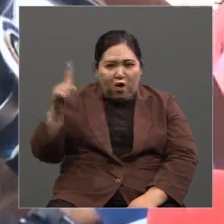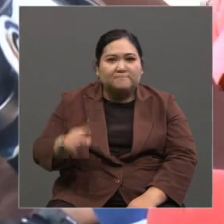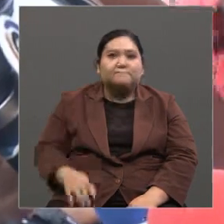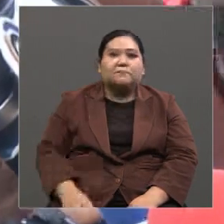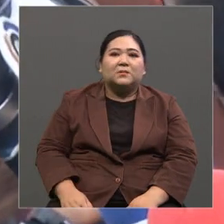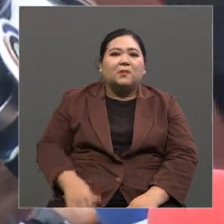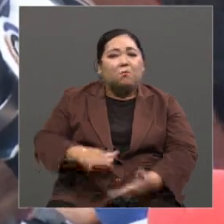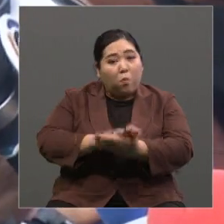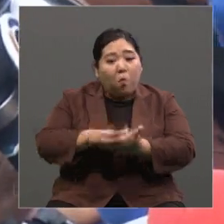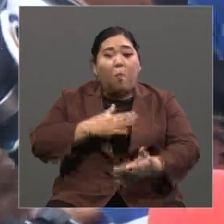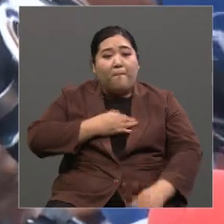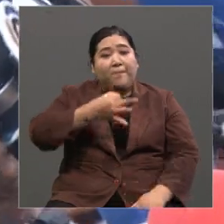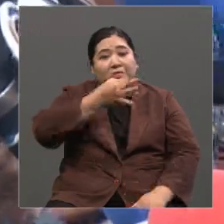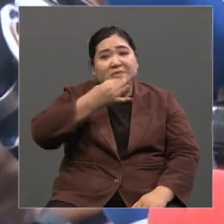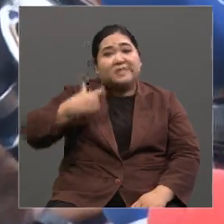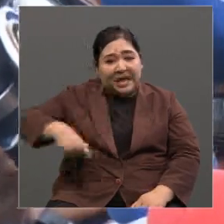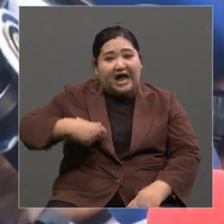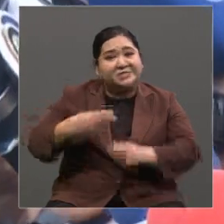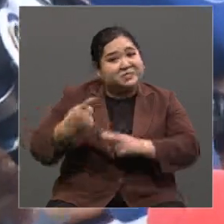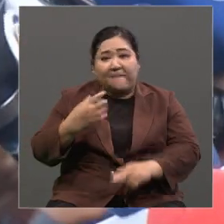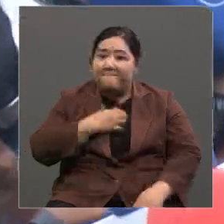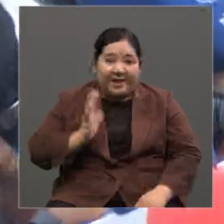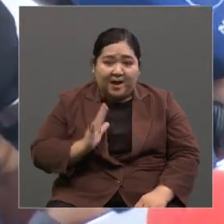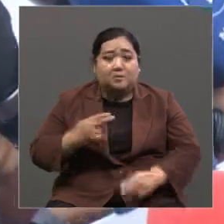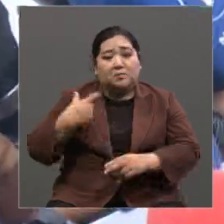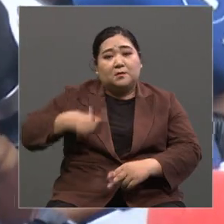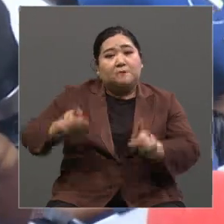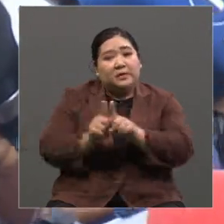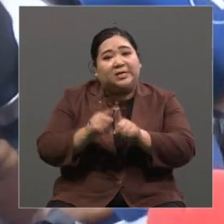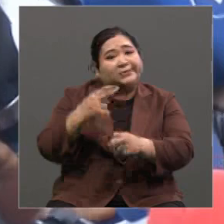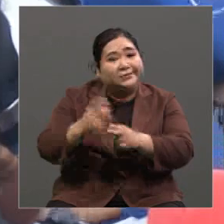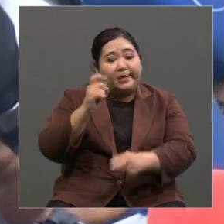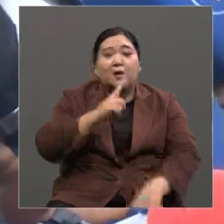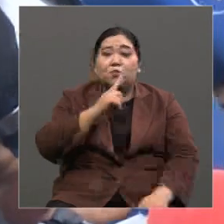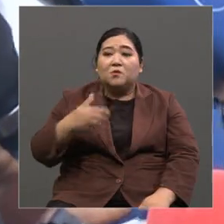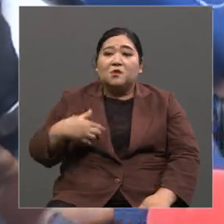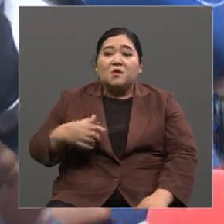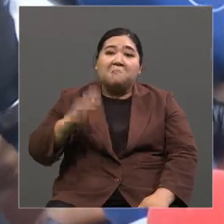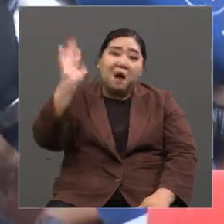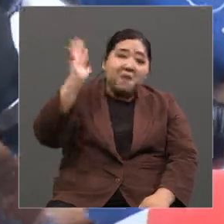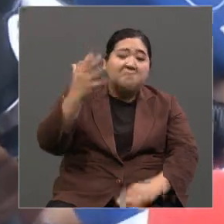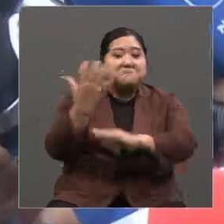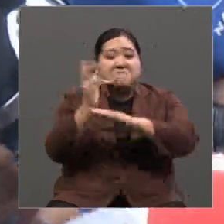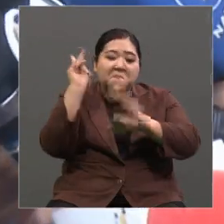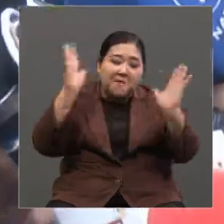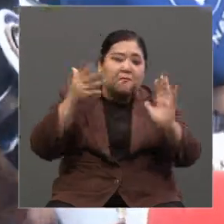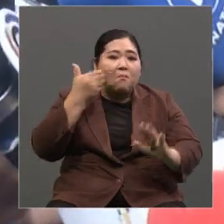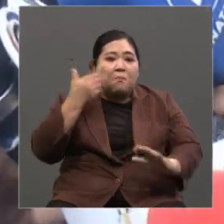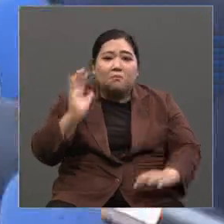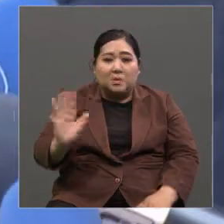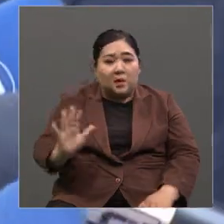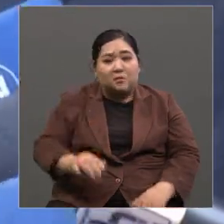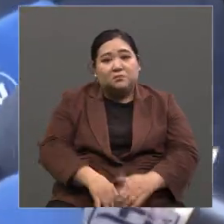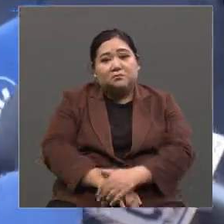วิชาชีพทนายของพวกผมเนี่ยเสื่อมเสียนะครับเราต้องว่าความบนศาลเราไม่ใช่ว่าความเป็น Socialนะครับ